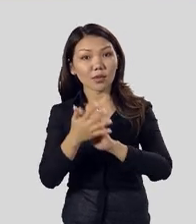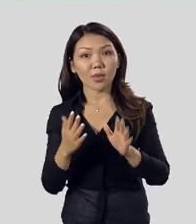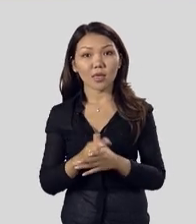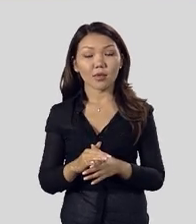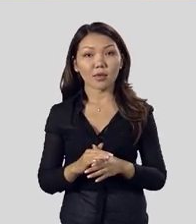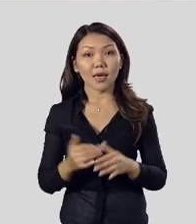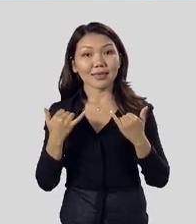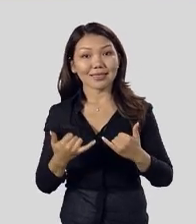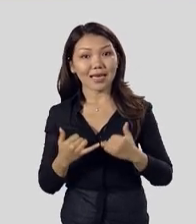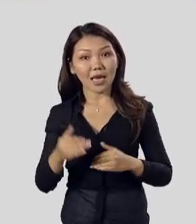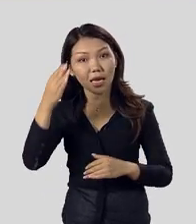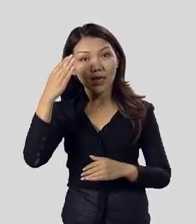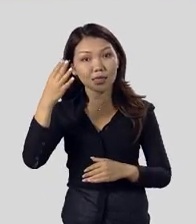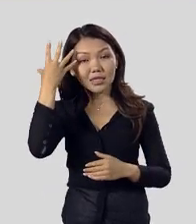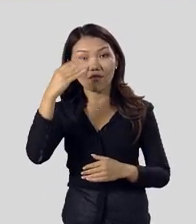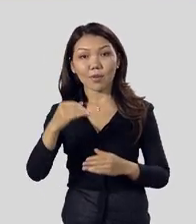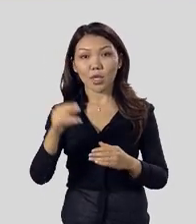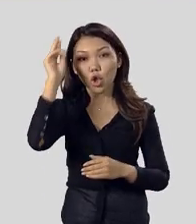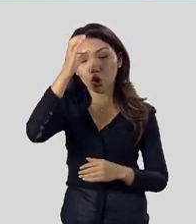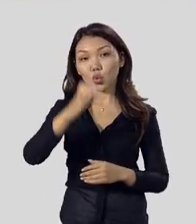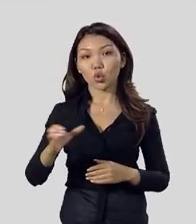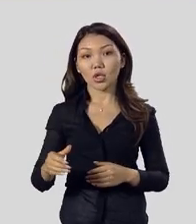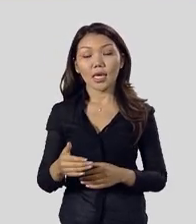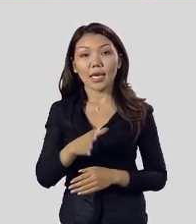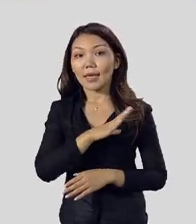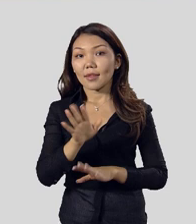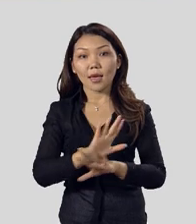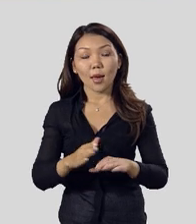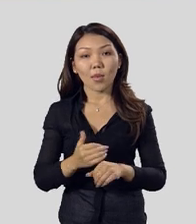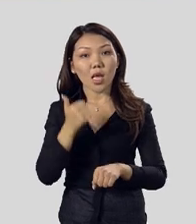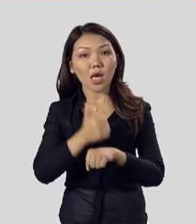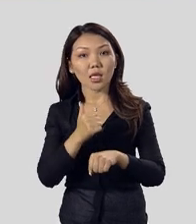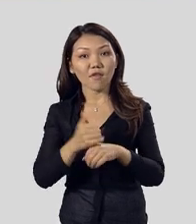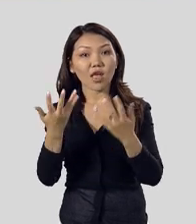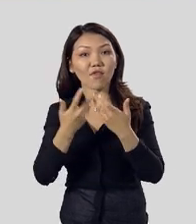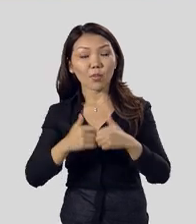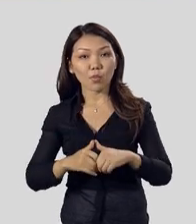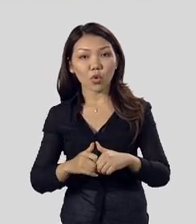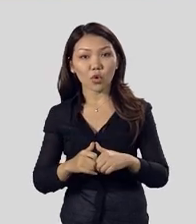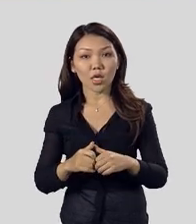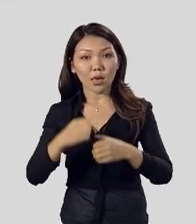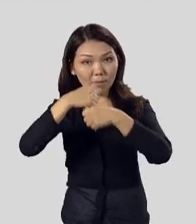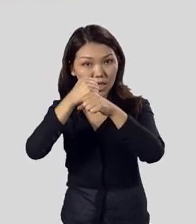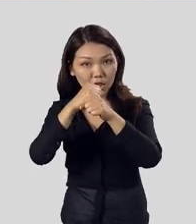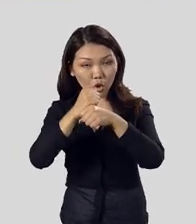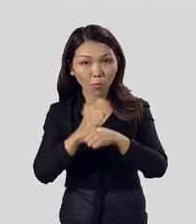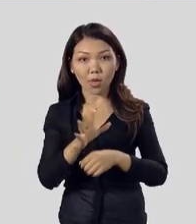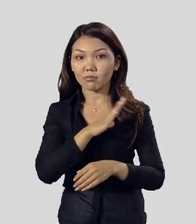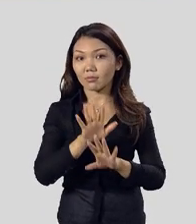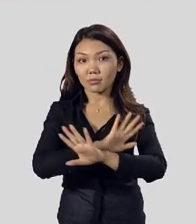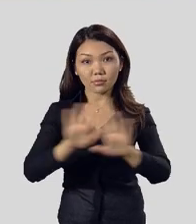ученых не было главного прибора для изучения микроскопически малых объектов микроскопа